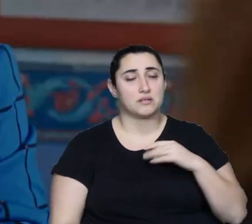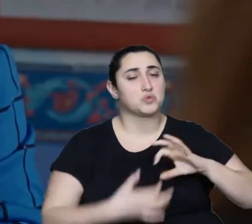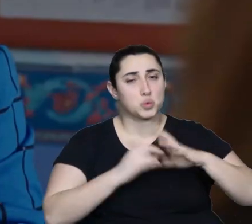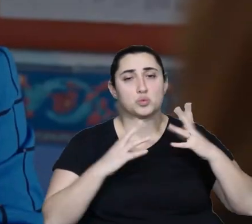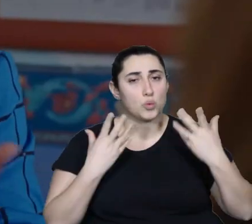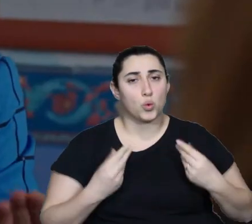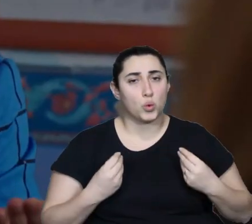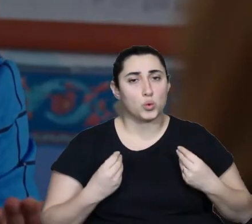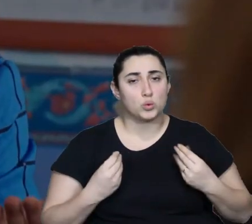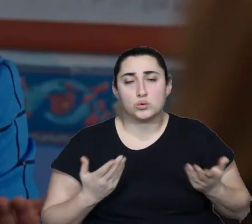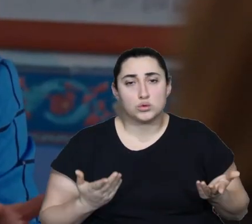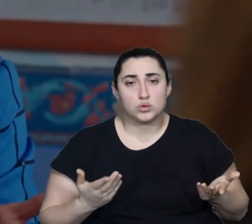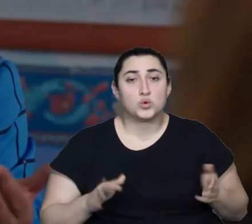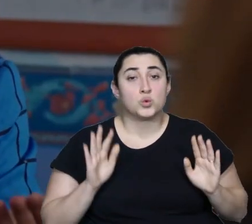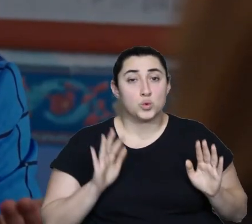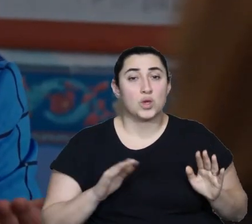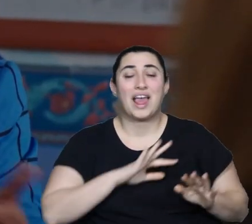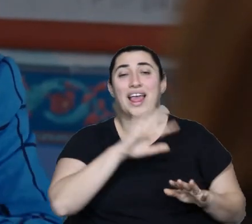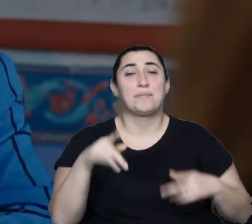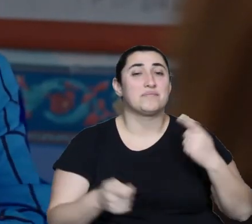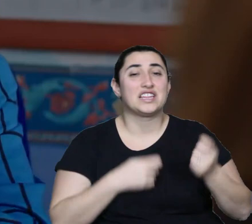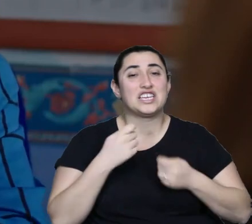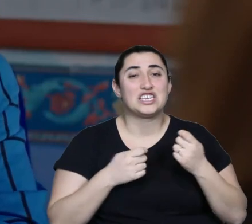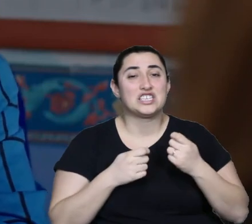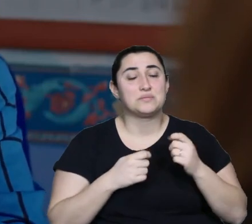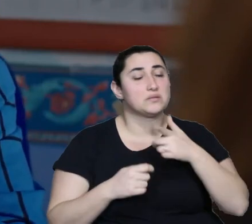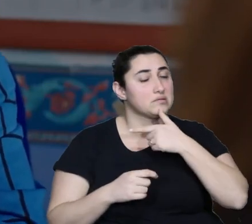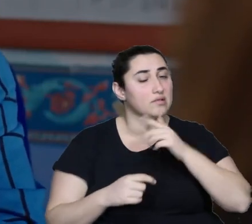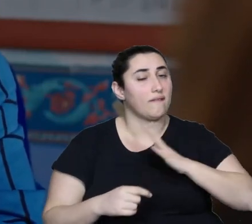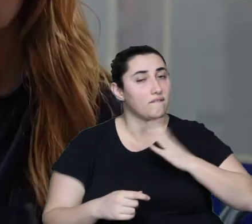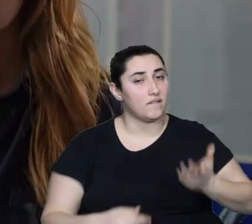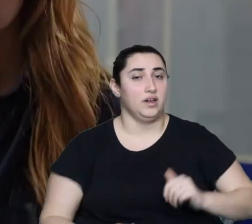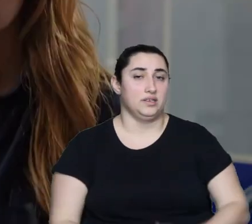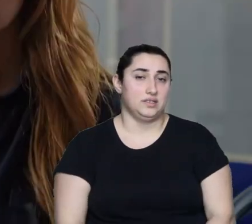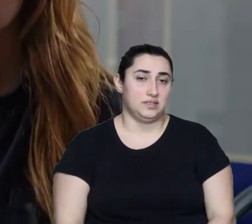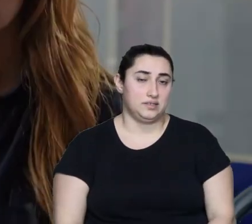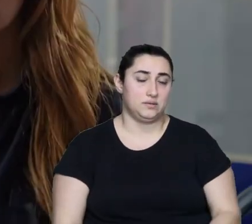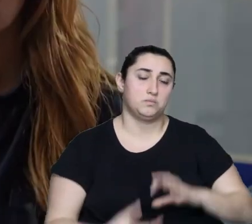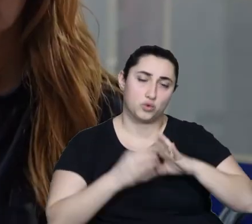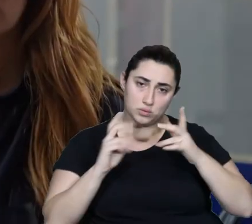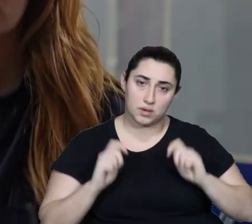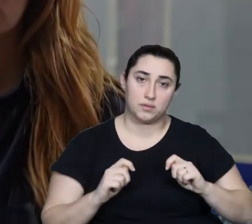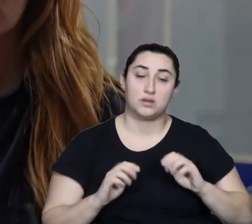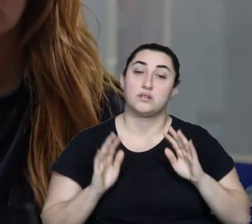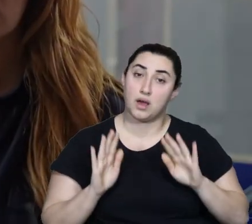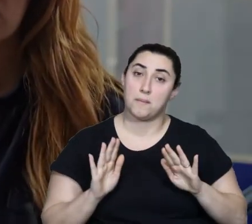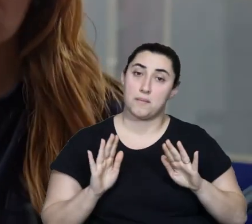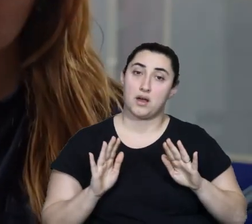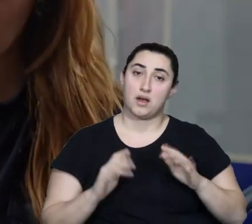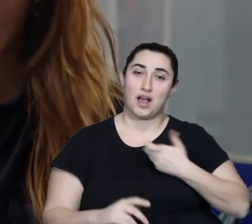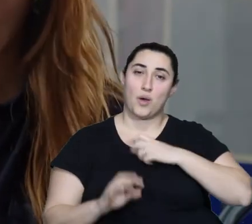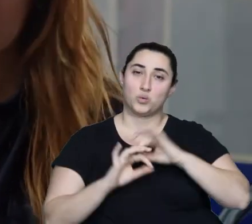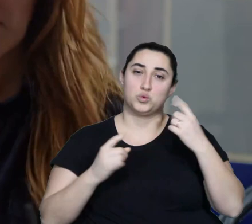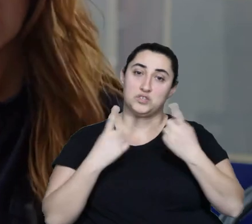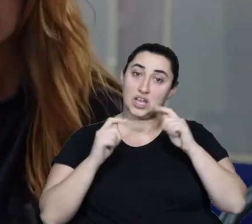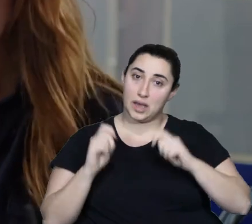halledebiliriz. Çözeriz. Çünkü her işin bir yolu var, yordamı var. Çözeriz. Yalnız kanunsuz